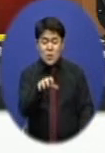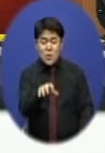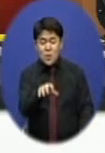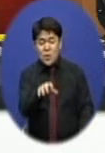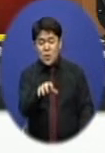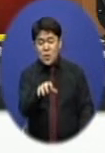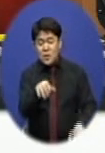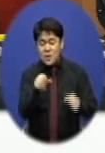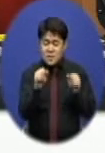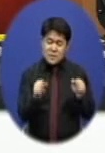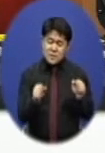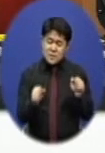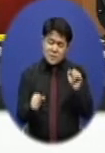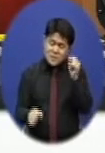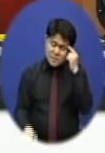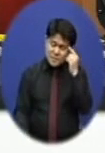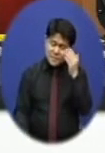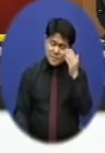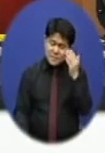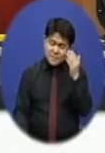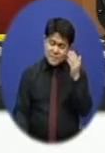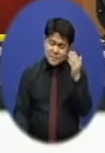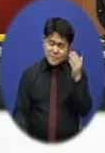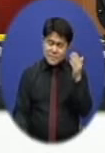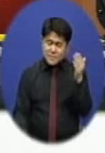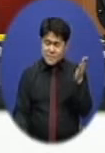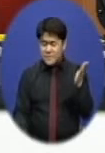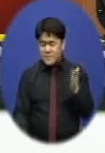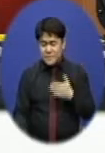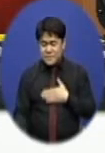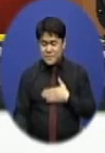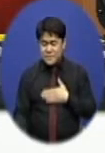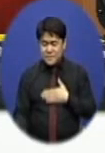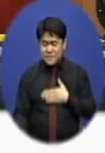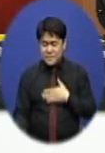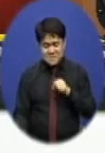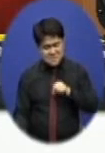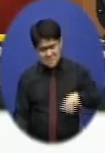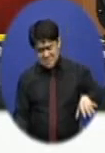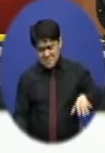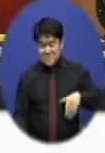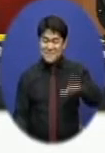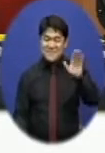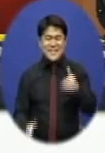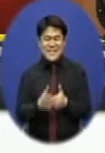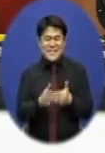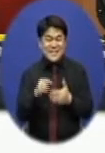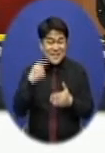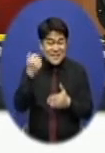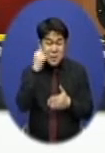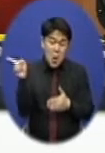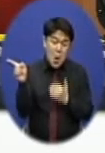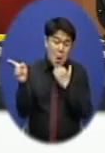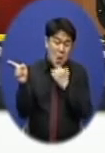짠 짜자자 나를 짠. 버리고 갔지만 여기까지만 하려니까 아, 다음 사람